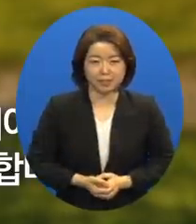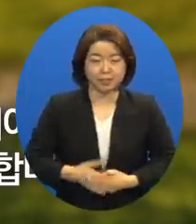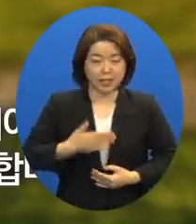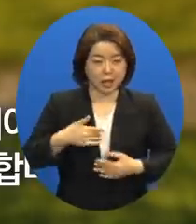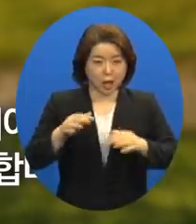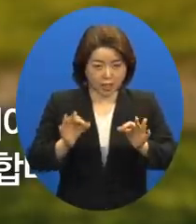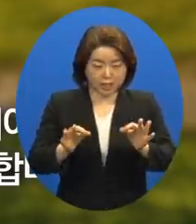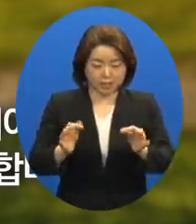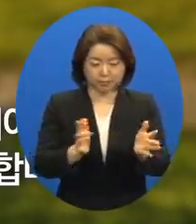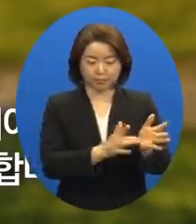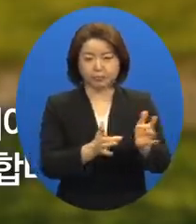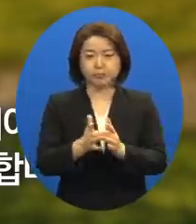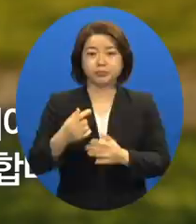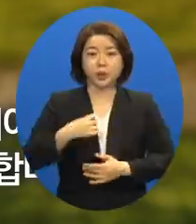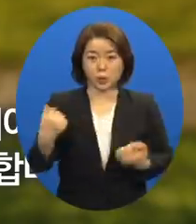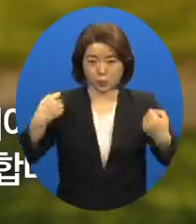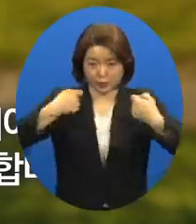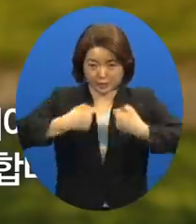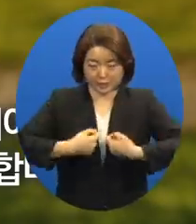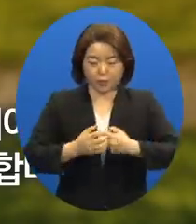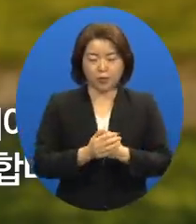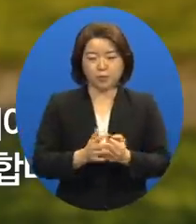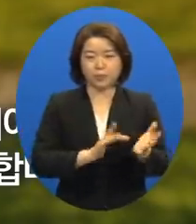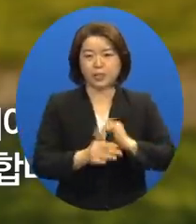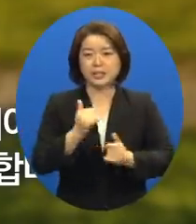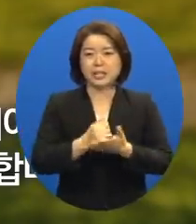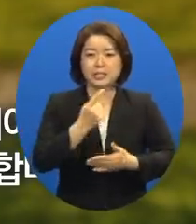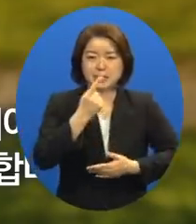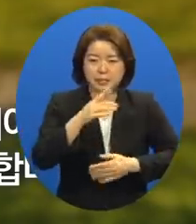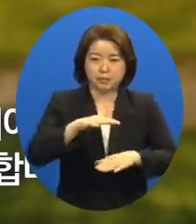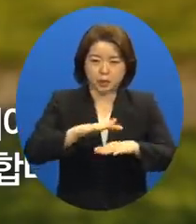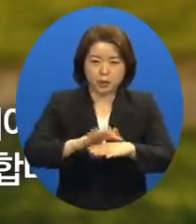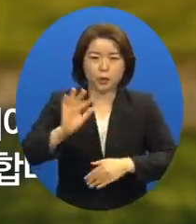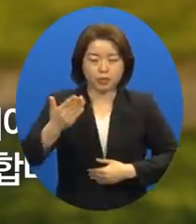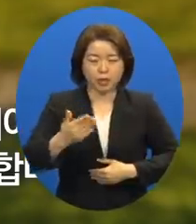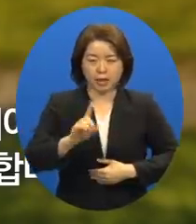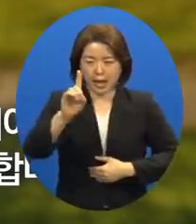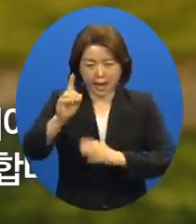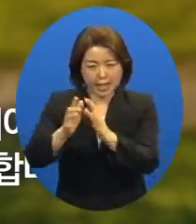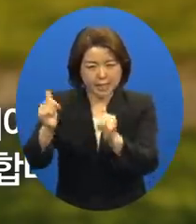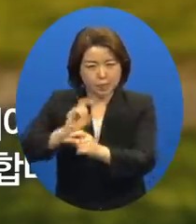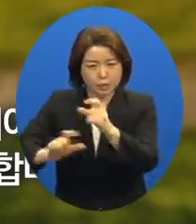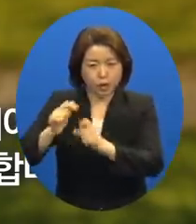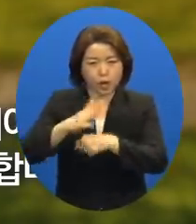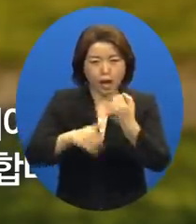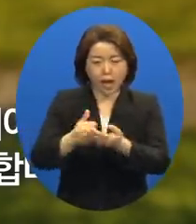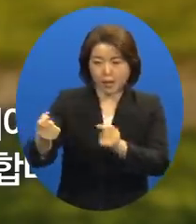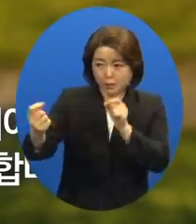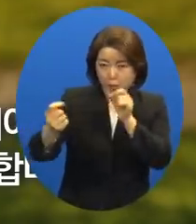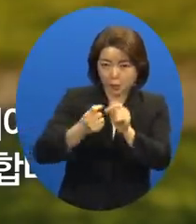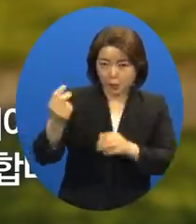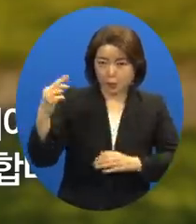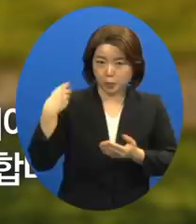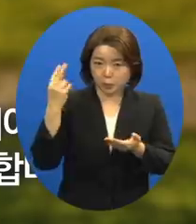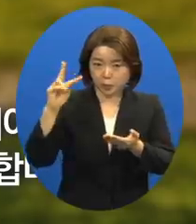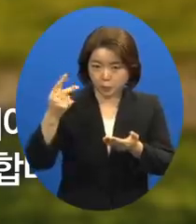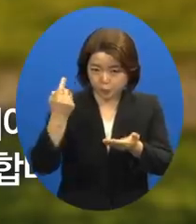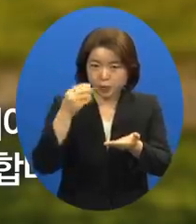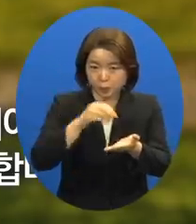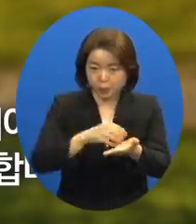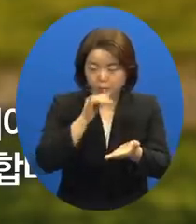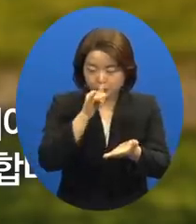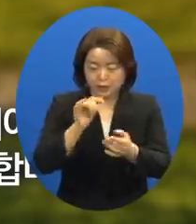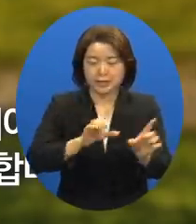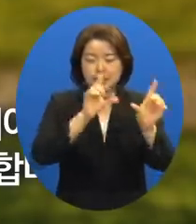저는 이제 예수님의 옷을 입고 예수님의 입과 손이 되어 한 분이라도 더 하나님 곁으로 돌아올 수 있도록